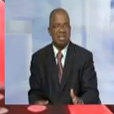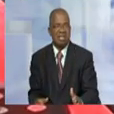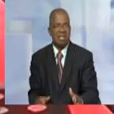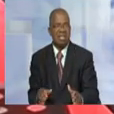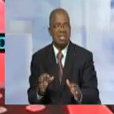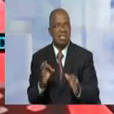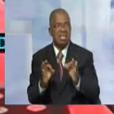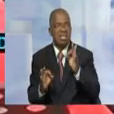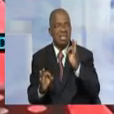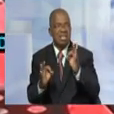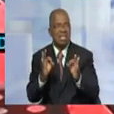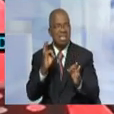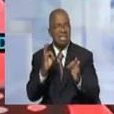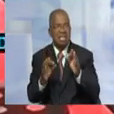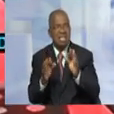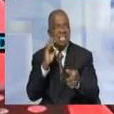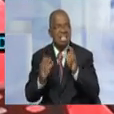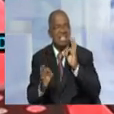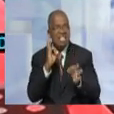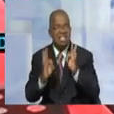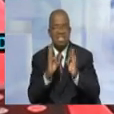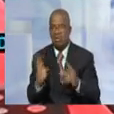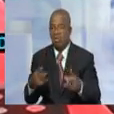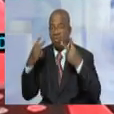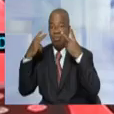Quiconque est reconnu coupable de corruption